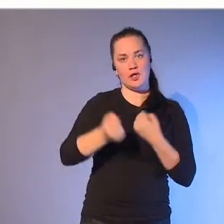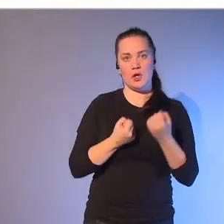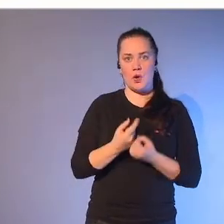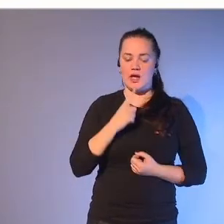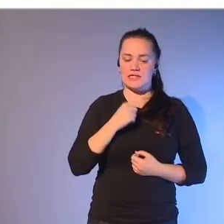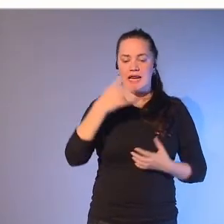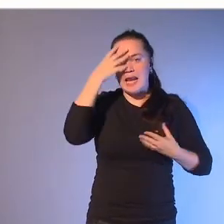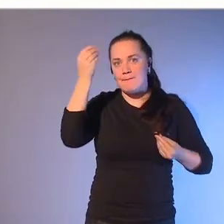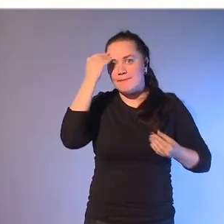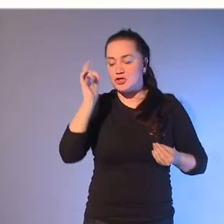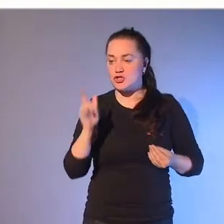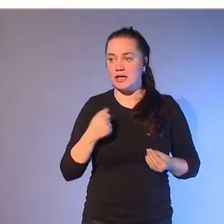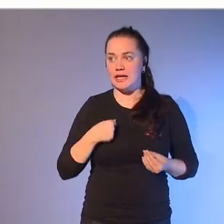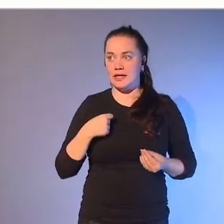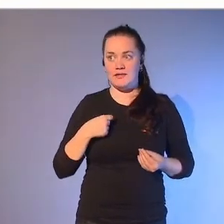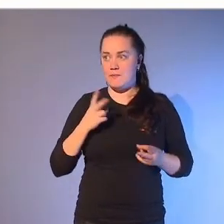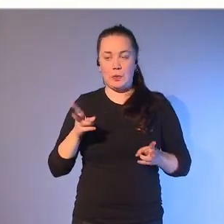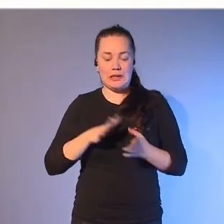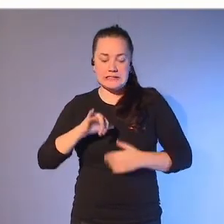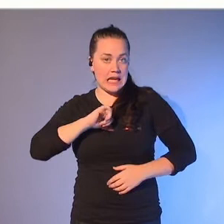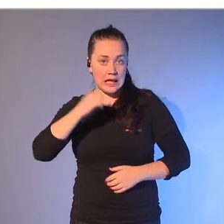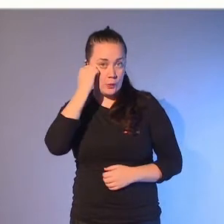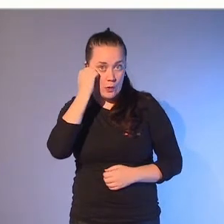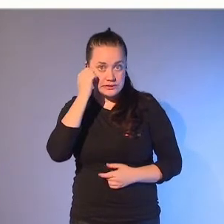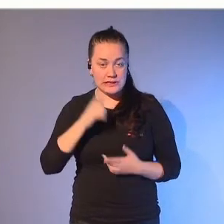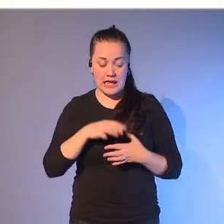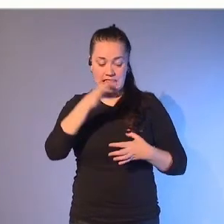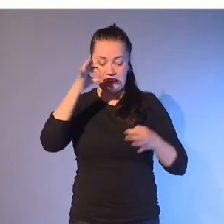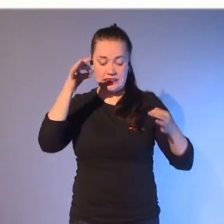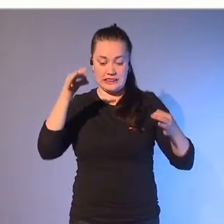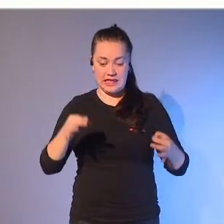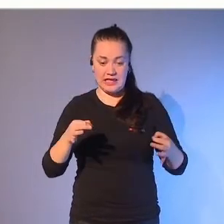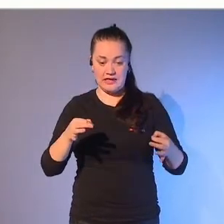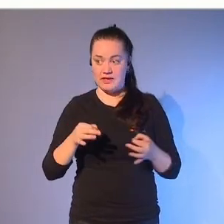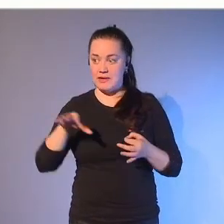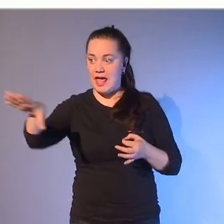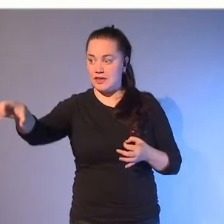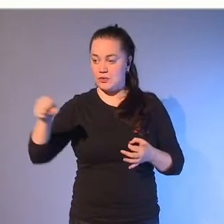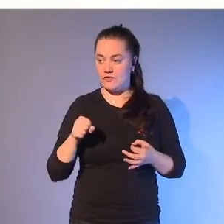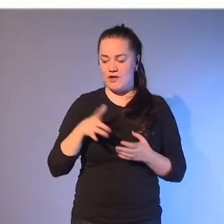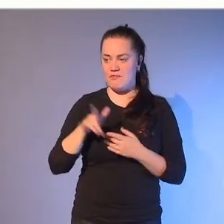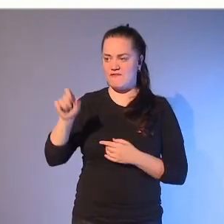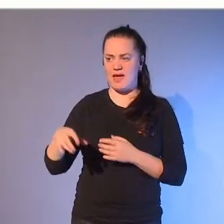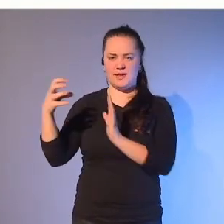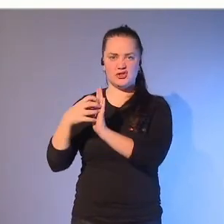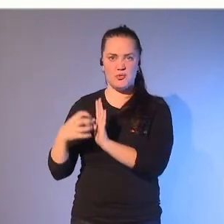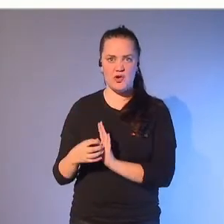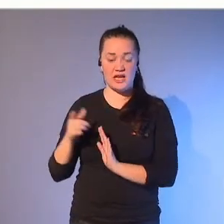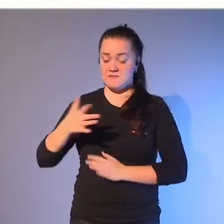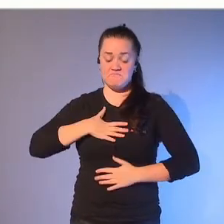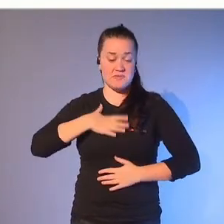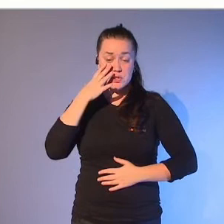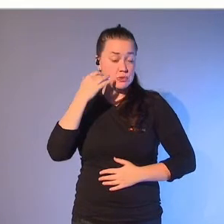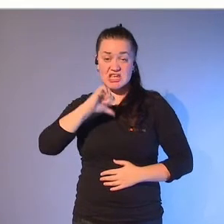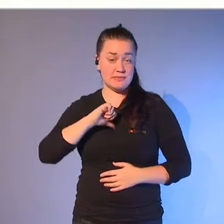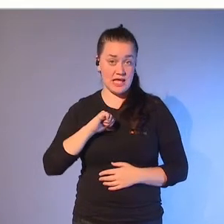sjelene glemsomme fordi de ikke lenger vil bruke sin hukommelse. Ting vil bli hentet utenfra ved hjelp av fremmede symboler. De vil ikke huske